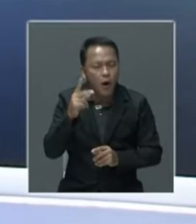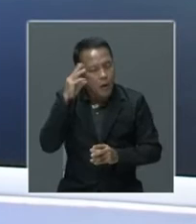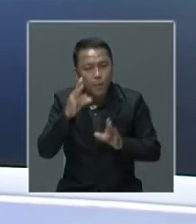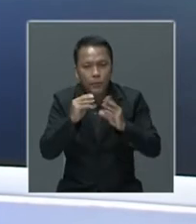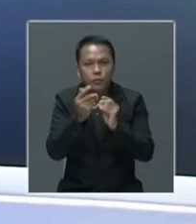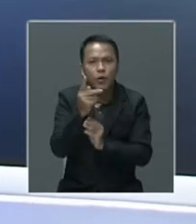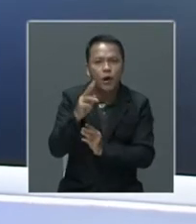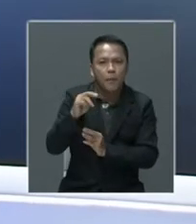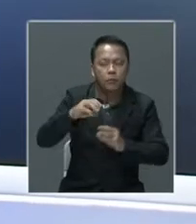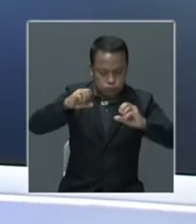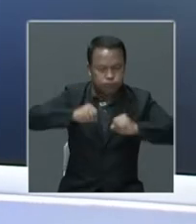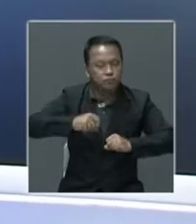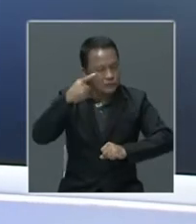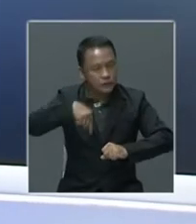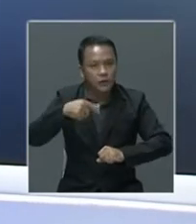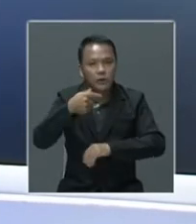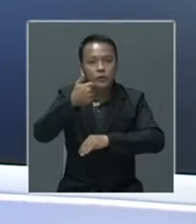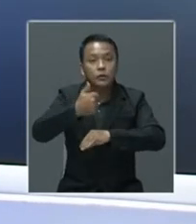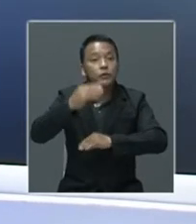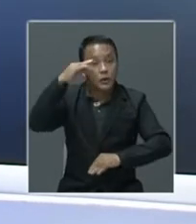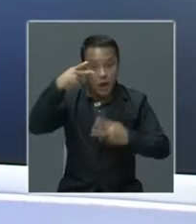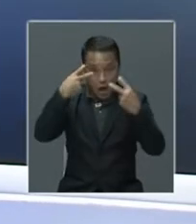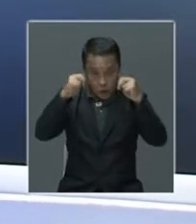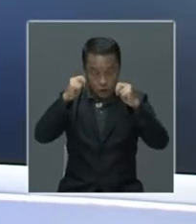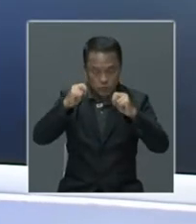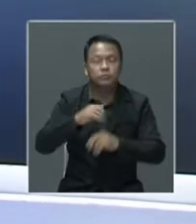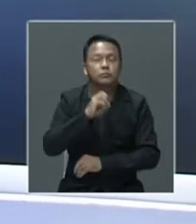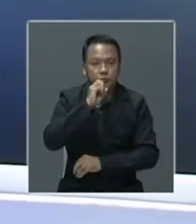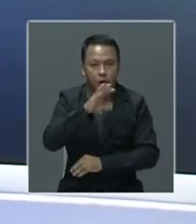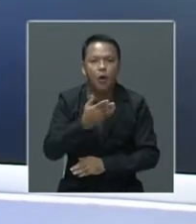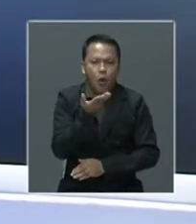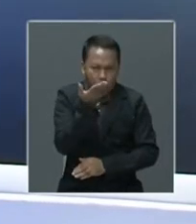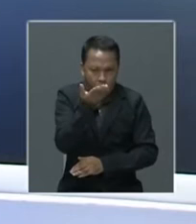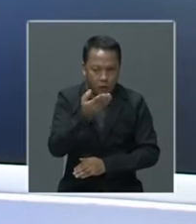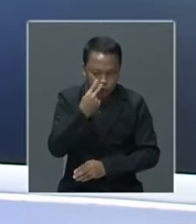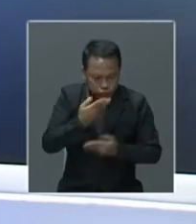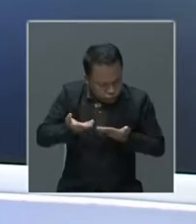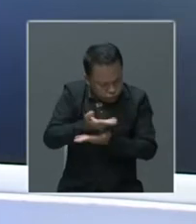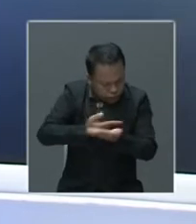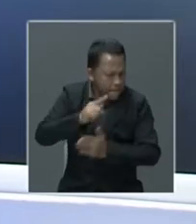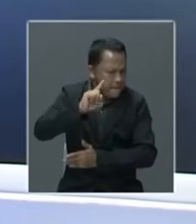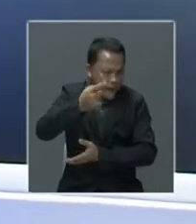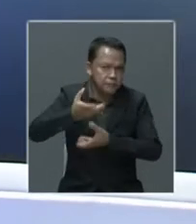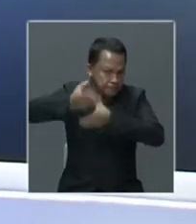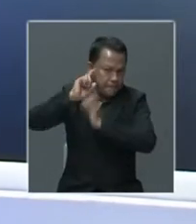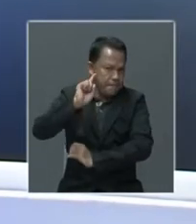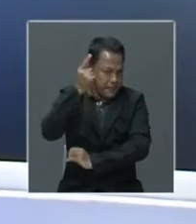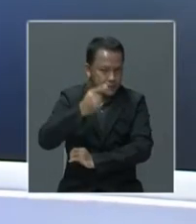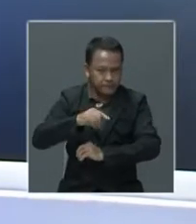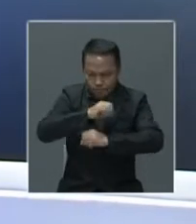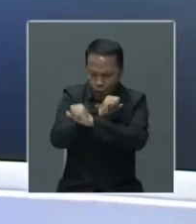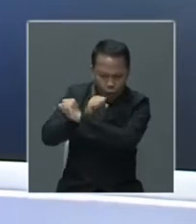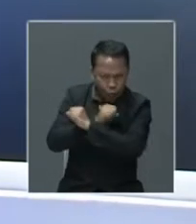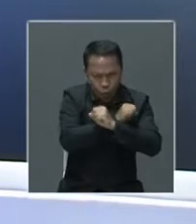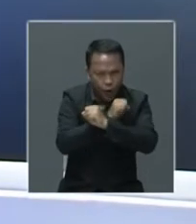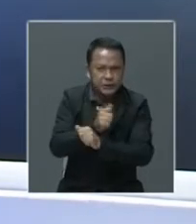มครม.แล้วนะคะแต่ปรากฏว่าพลเอกประยุทธ์จันทร์โอชานายกรัฐมนตรีบอกว่าขอให้กลับไปพิจารณาใหม่ให้มันรัดกุมรอบครอบมาก